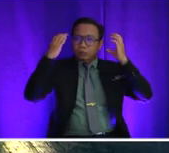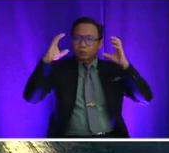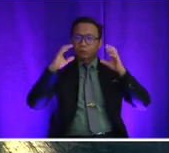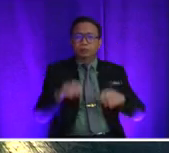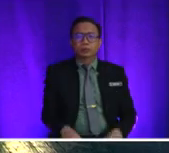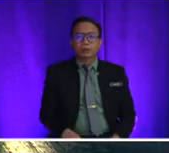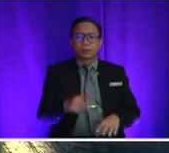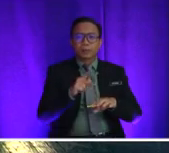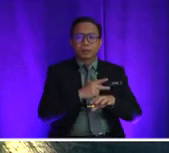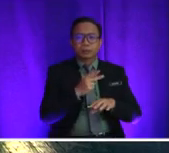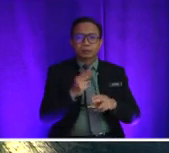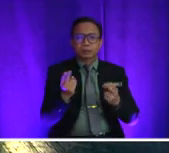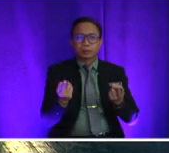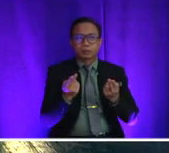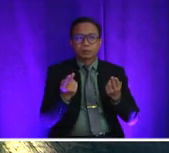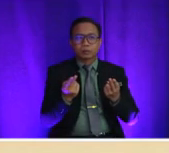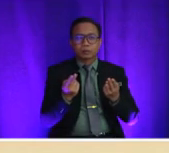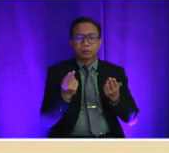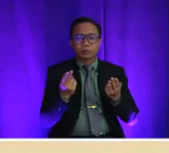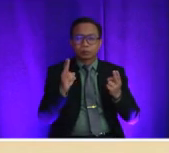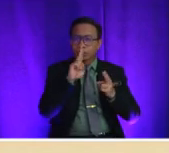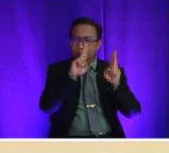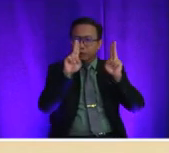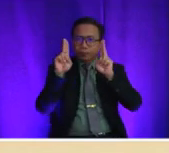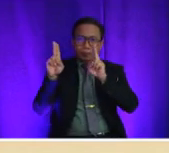memasang powder dengan kuat apa jawabannya